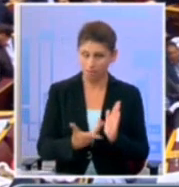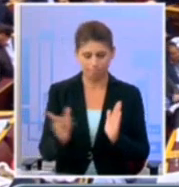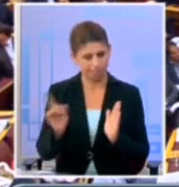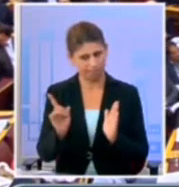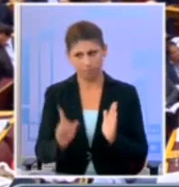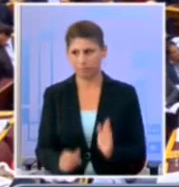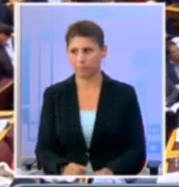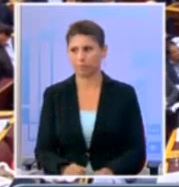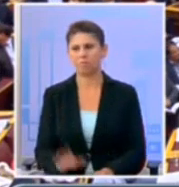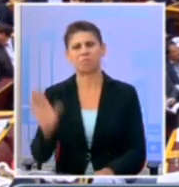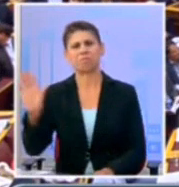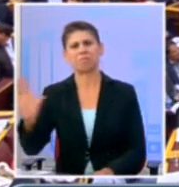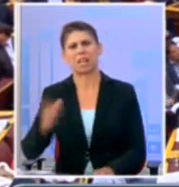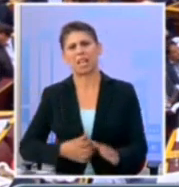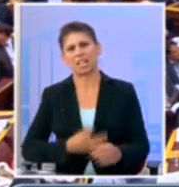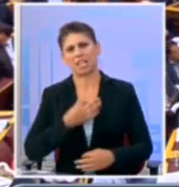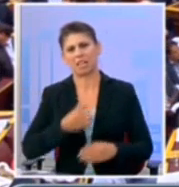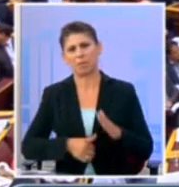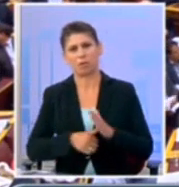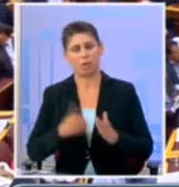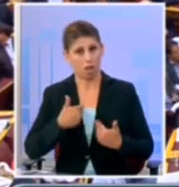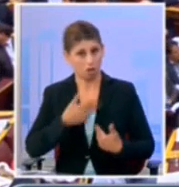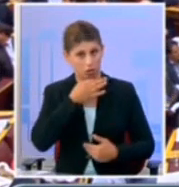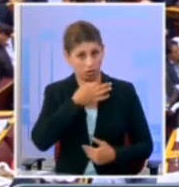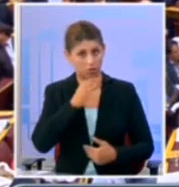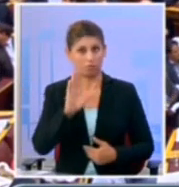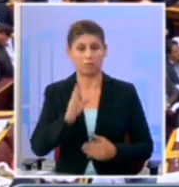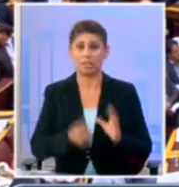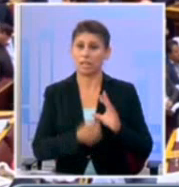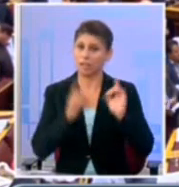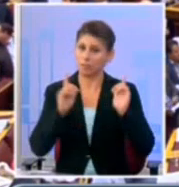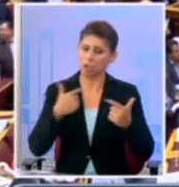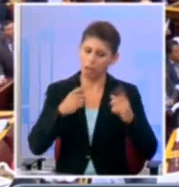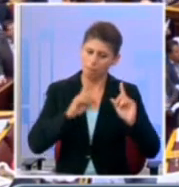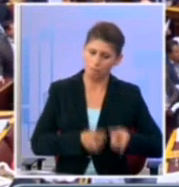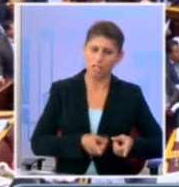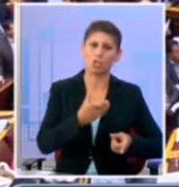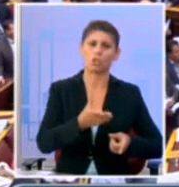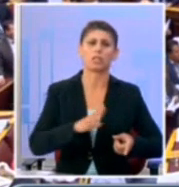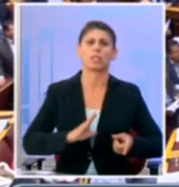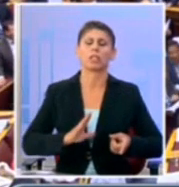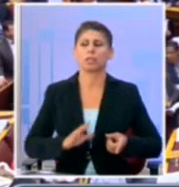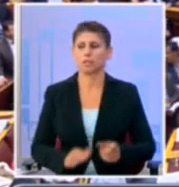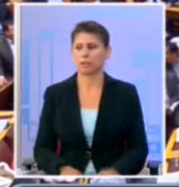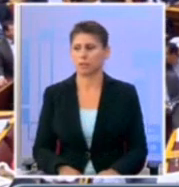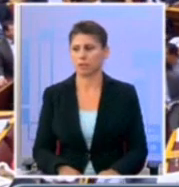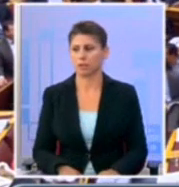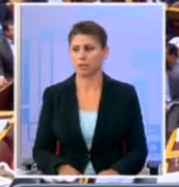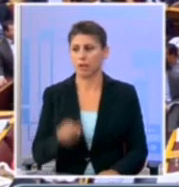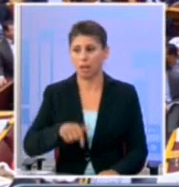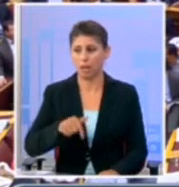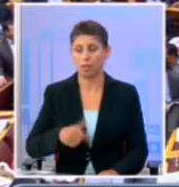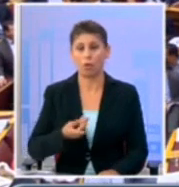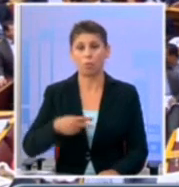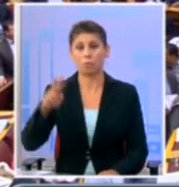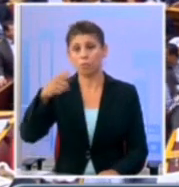Ορίστε, κύριε. Εντάξει, κύριε Πρόεδρε, όμως νομίζω ότι δεν πρέπει να κάνω εγώ εισήγηση. Η Νέα Δημοκρατία έχει αποφασίσει ότι δεν θέλει. Θα είστε πιο σεμνός εδώ μέσα.